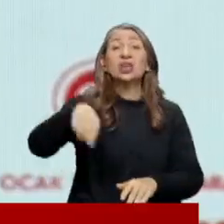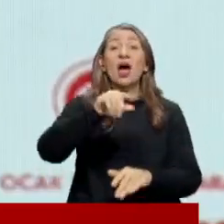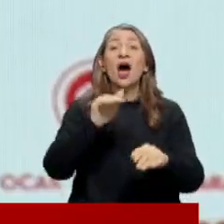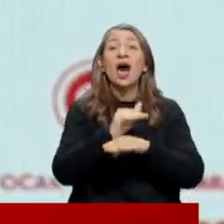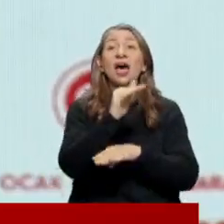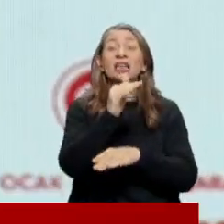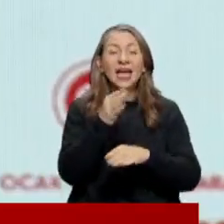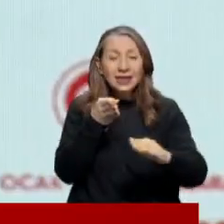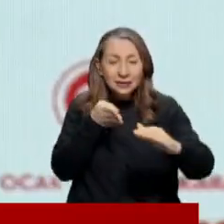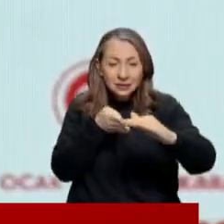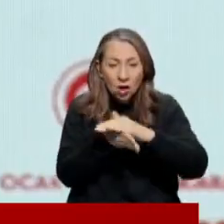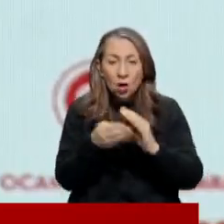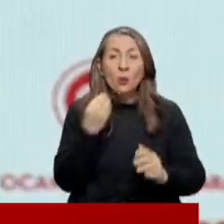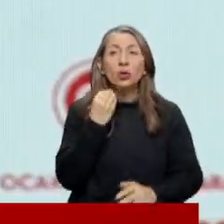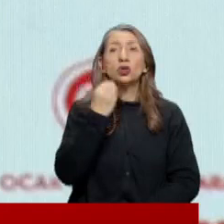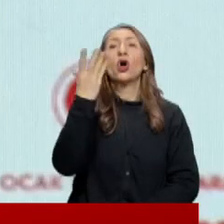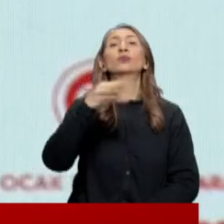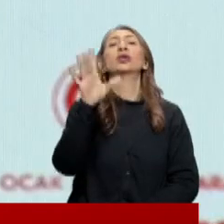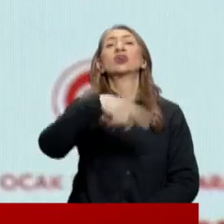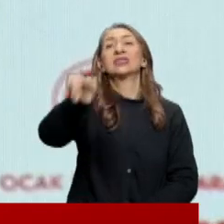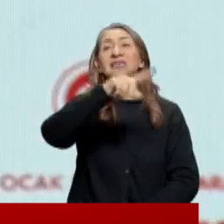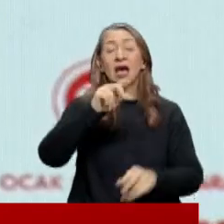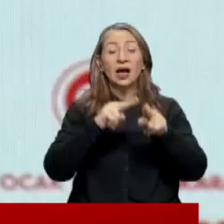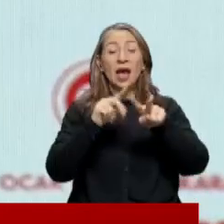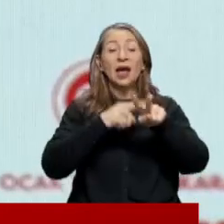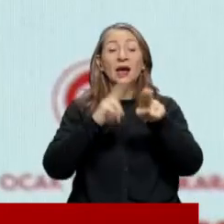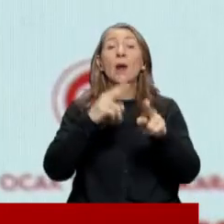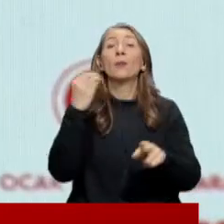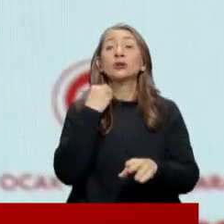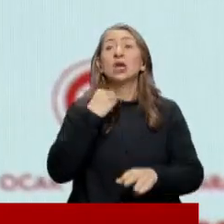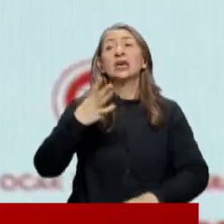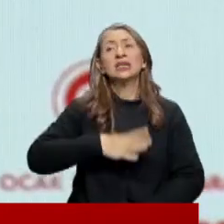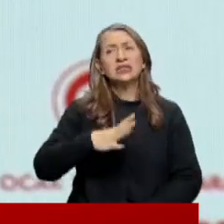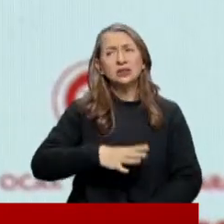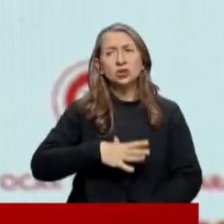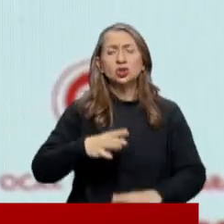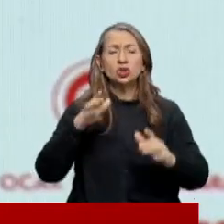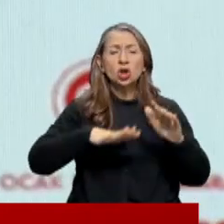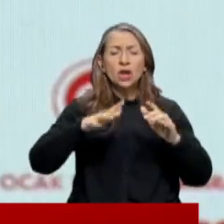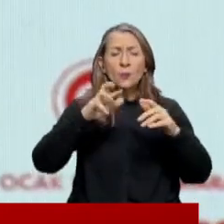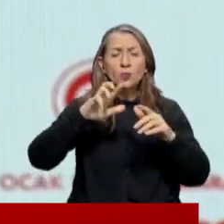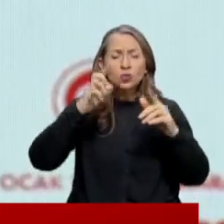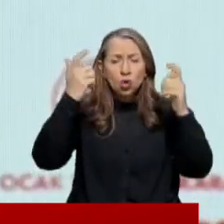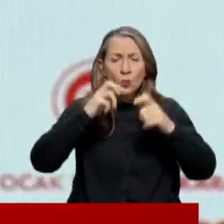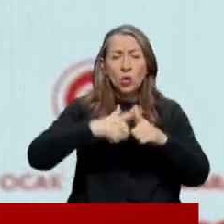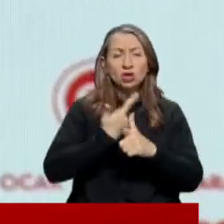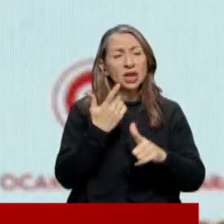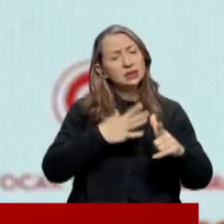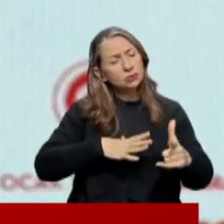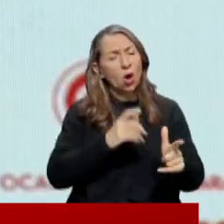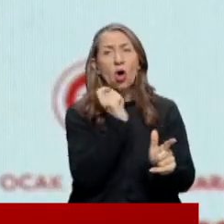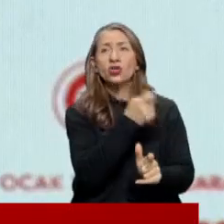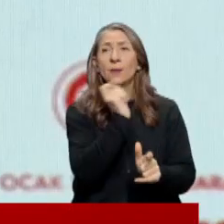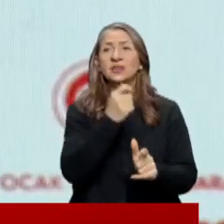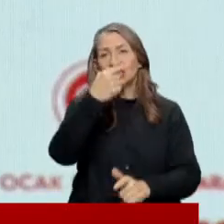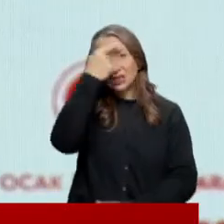hayata atıldığınızda borçlu olmayacaksınız. KYK borçlarınızı isterseniz sosyal sorumluluk projelerinde çalışarak